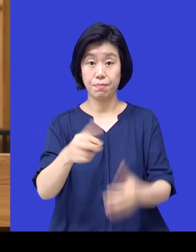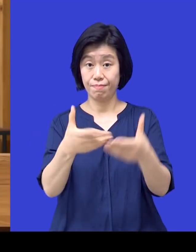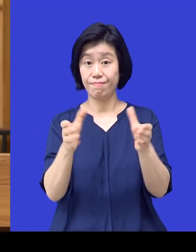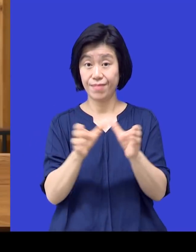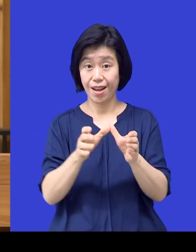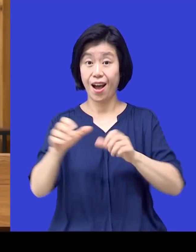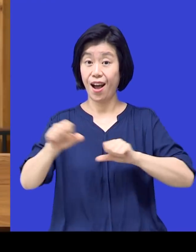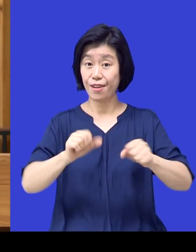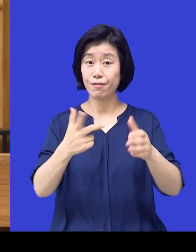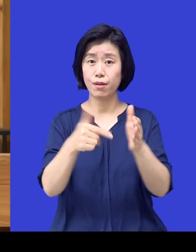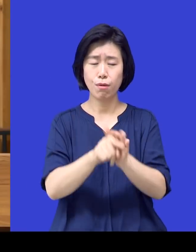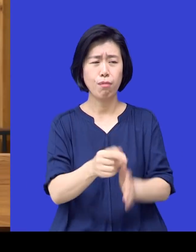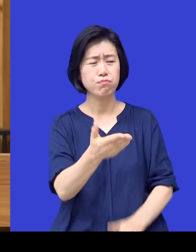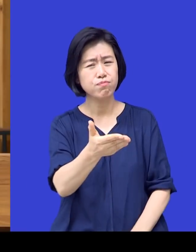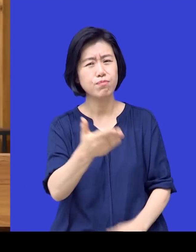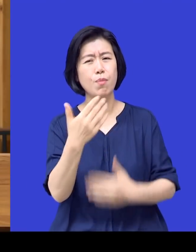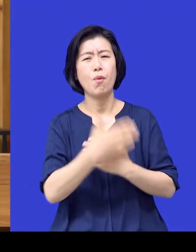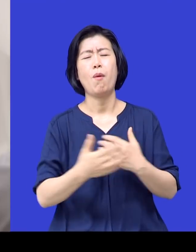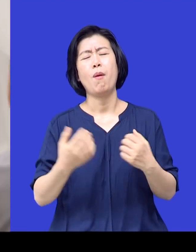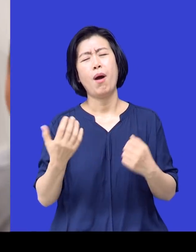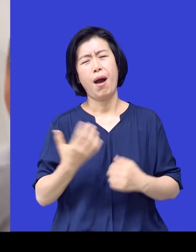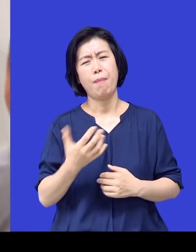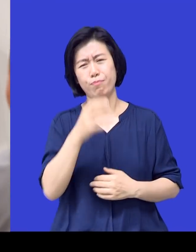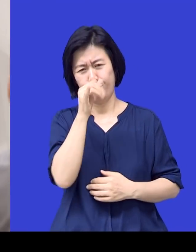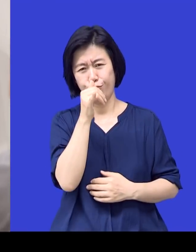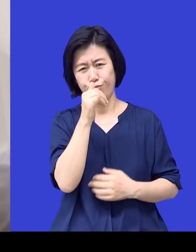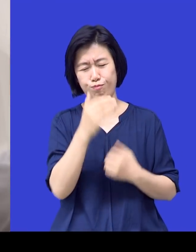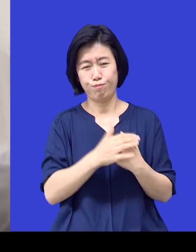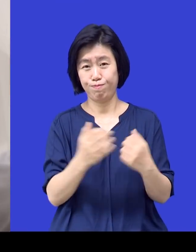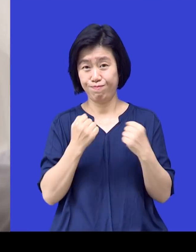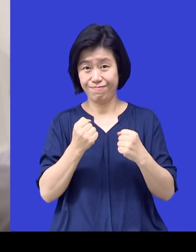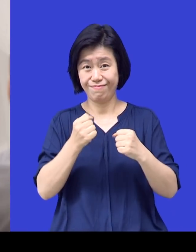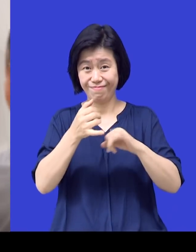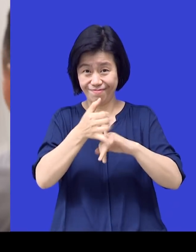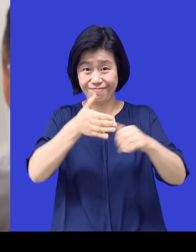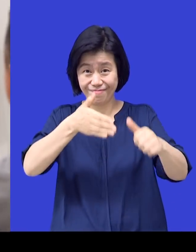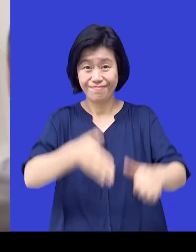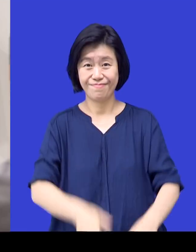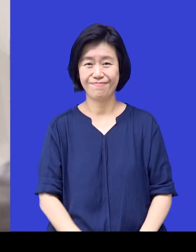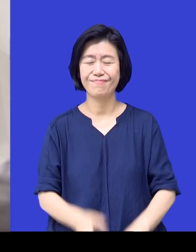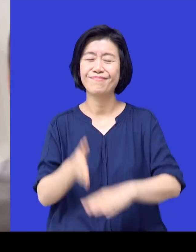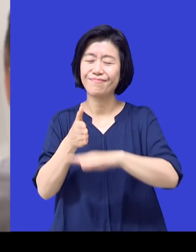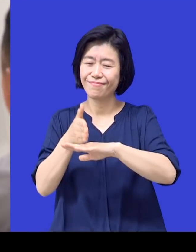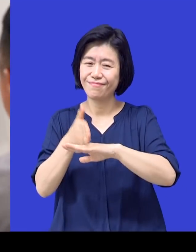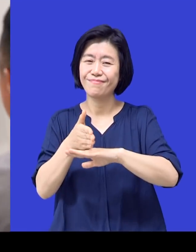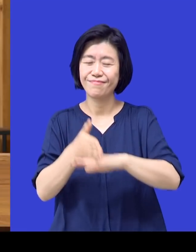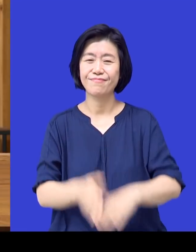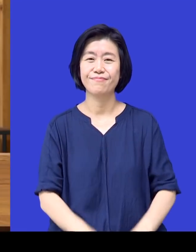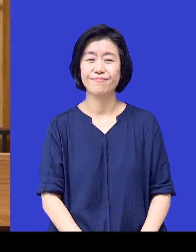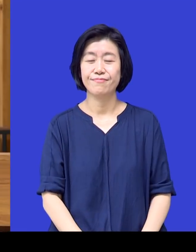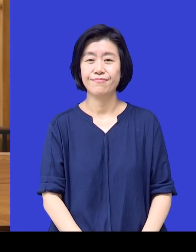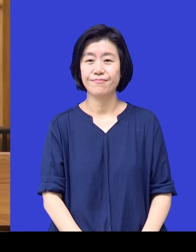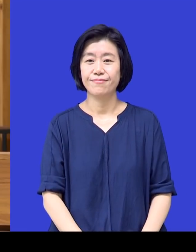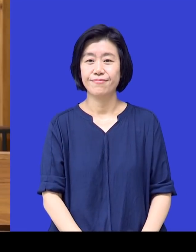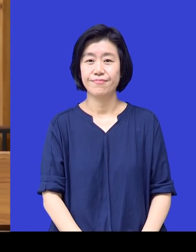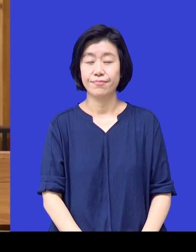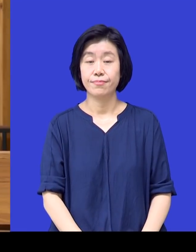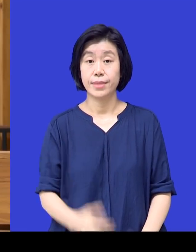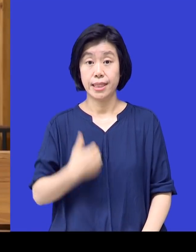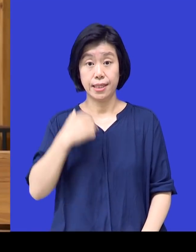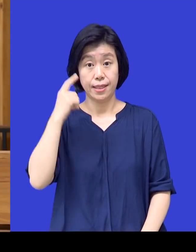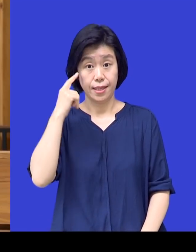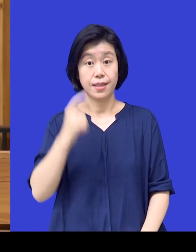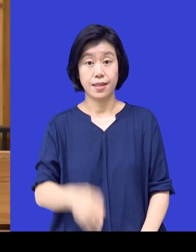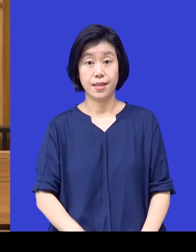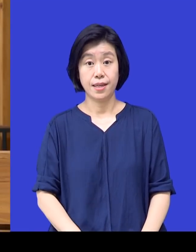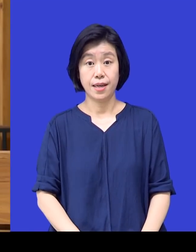위해서 또 건강도 안 좋으시니까 일단 건강 잘 챙기시고 저 건강합니다. 이제. 예. 감사해요. 건강 늘 잘 신경 챙기시고 써주셔서. 이제 아마 제